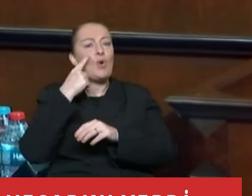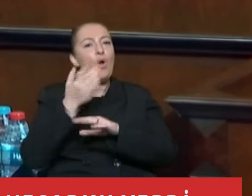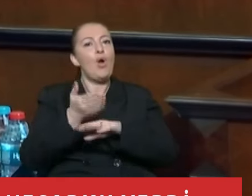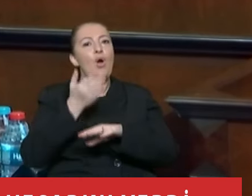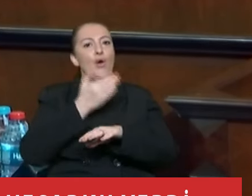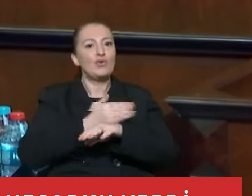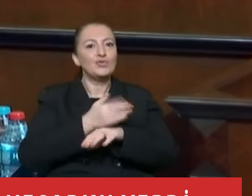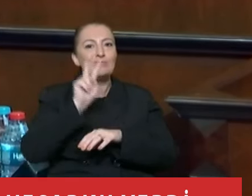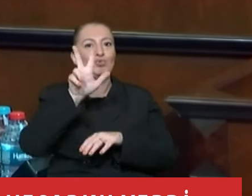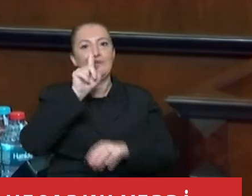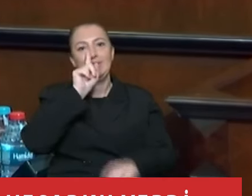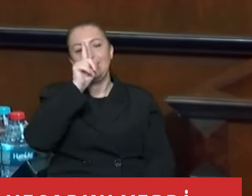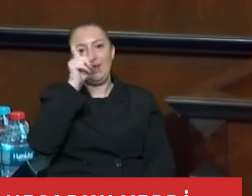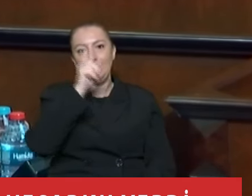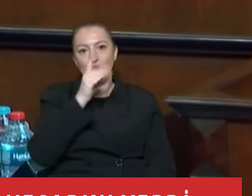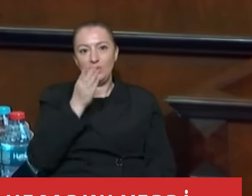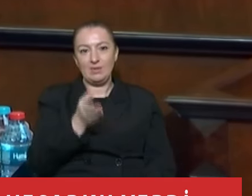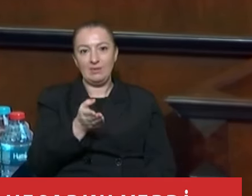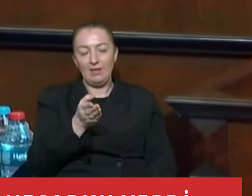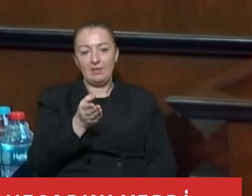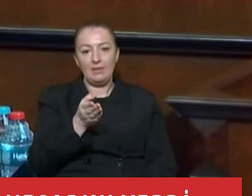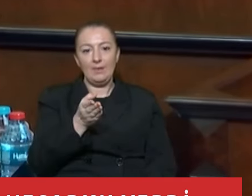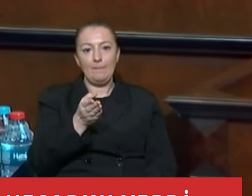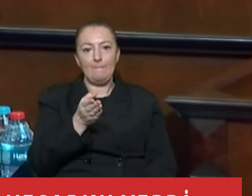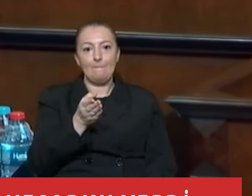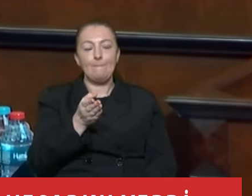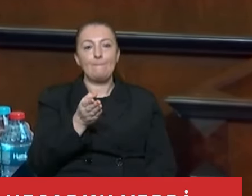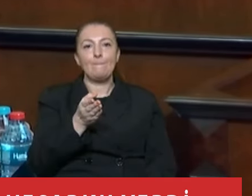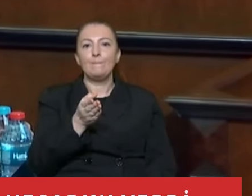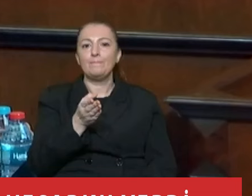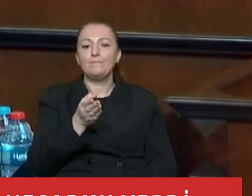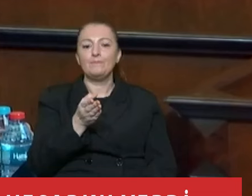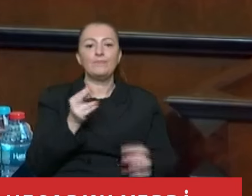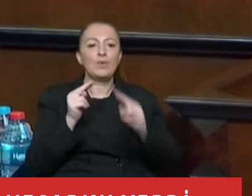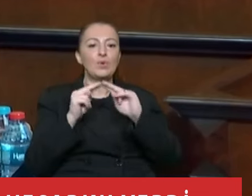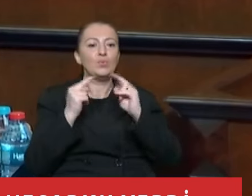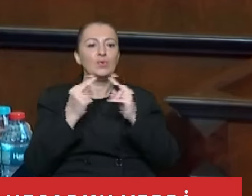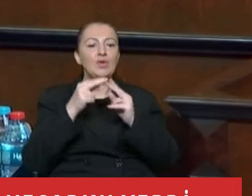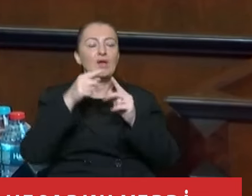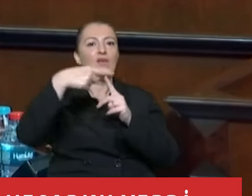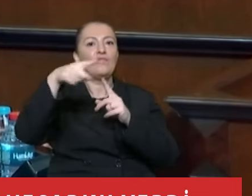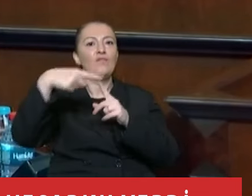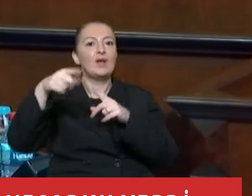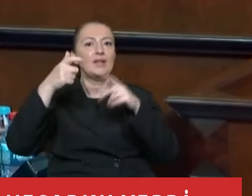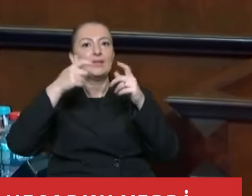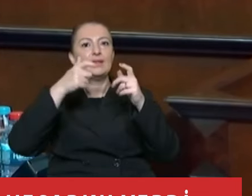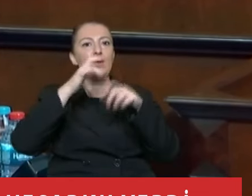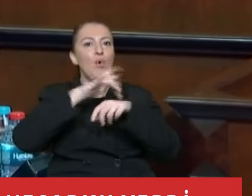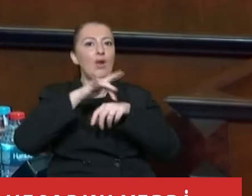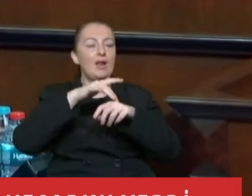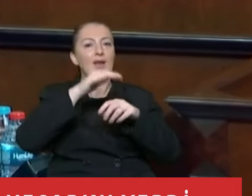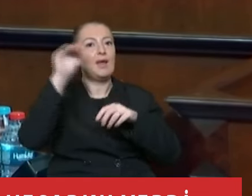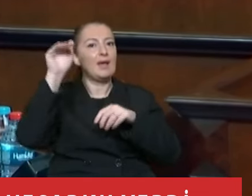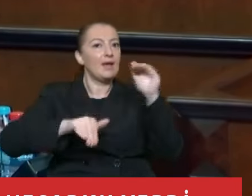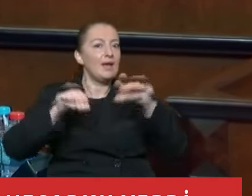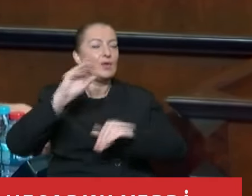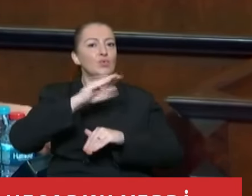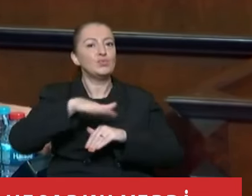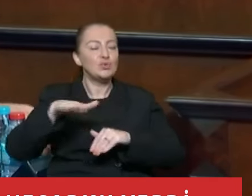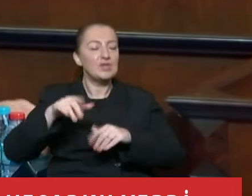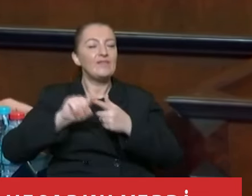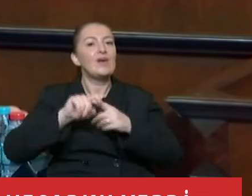Nisan vesilesiyle Eee dünyanın farklı yerlerinden ülkelerden gelen çocuklarımızı ve